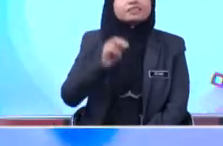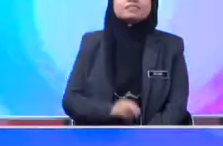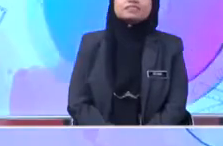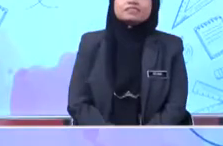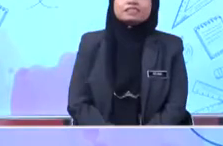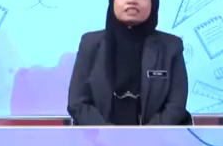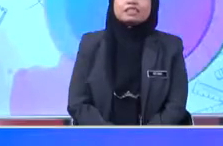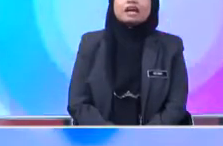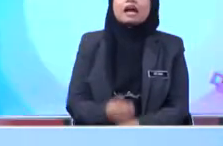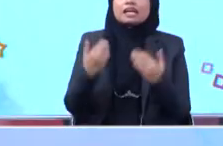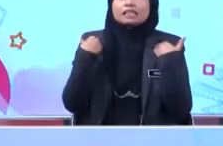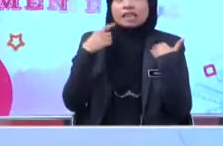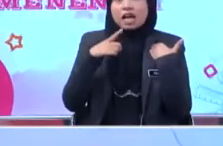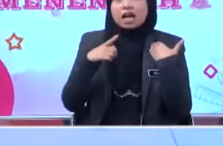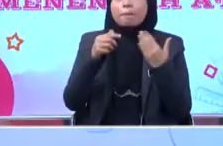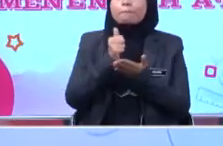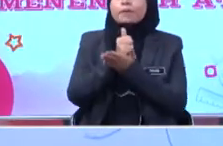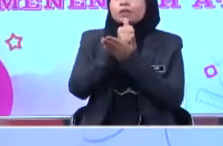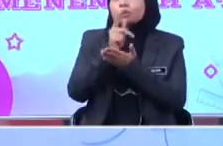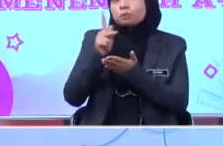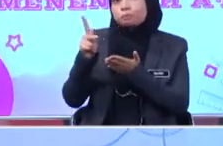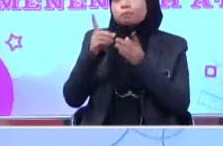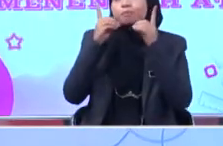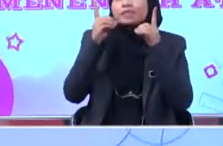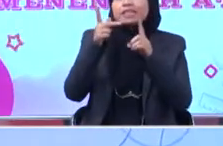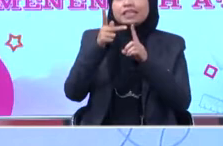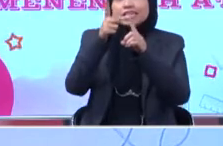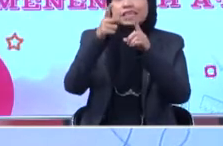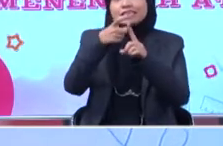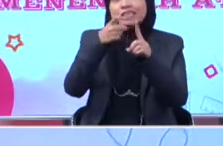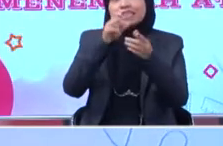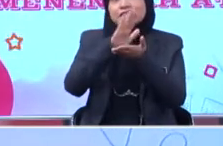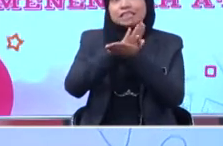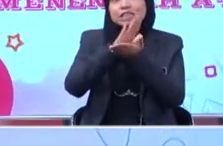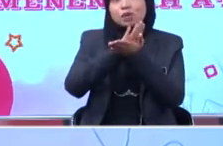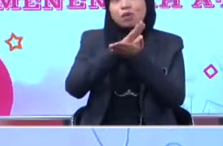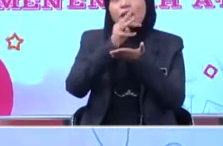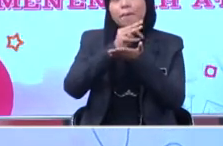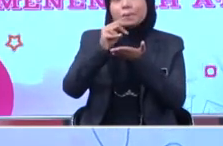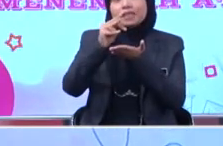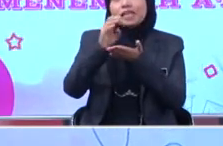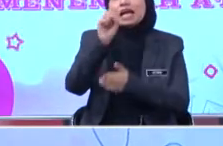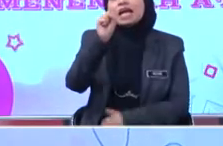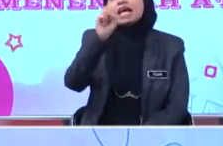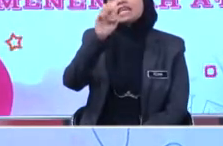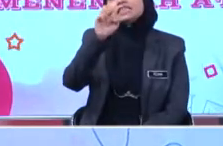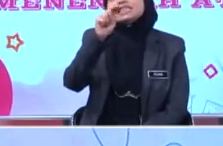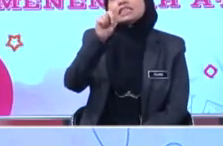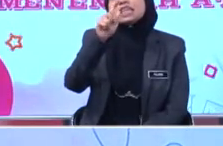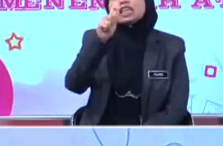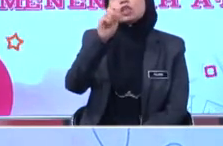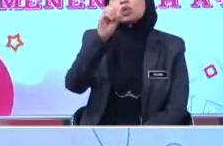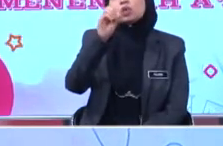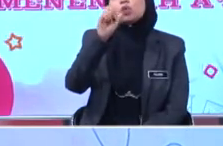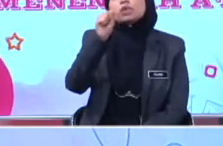Abidin merupakan penolong kanan pendidikan khas dari sekolah menengah kebangsaan Sentosa perak jauh datang dari